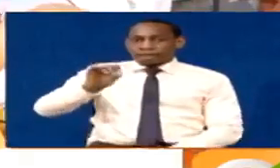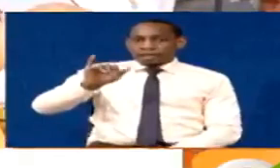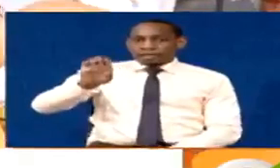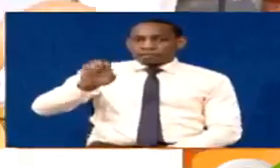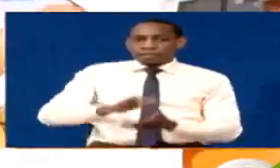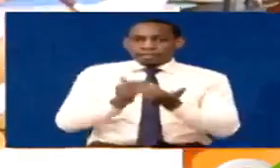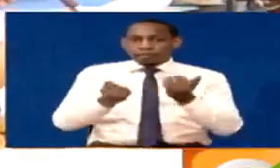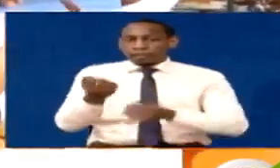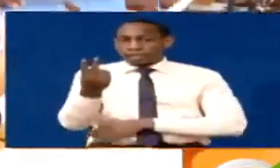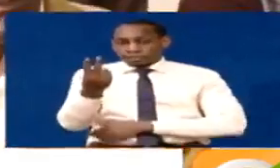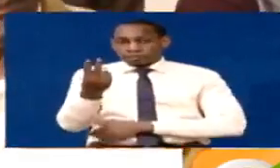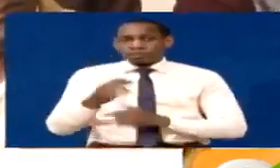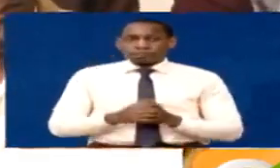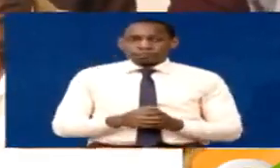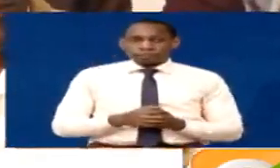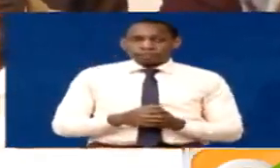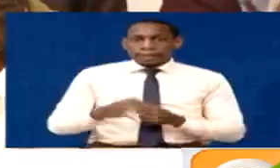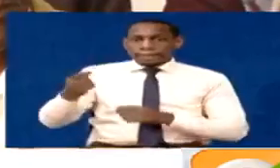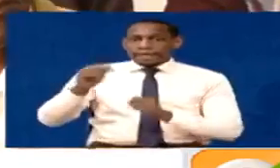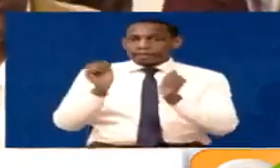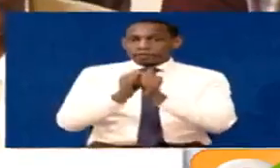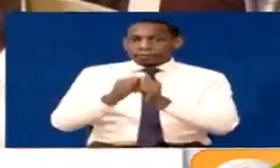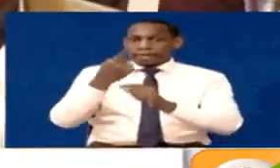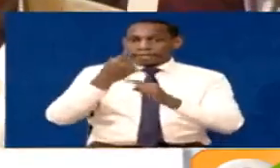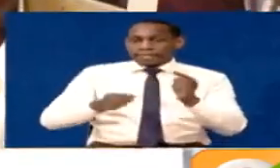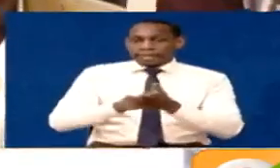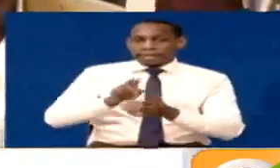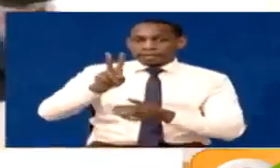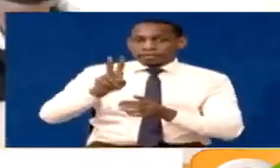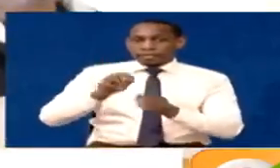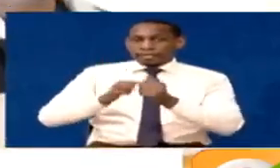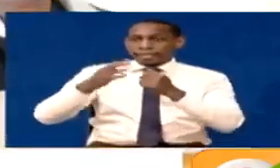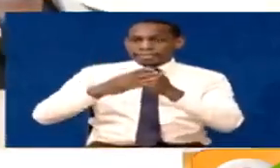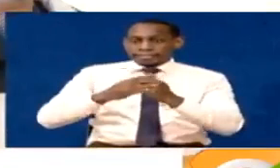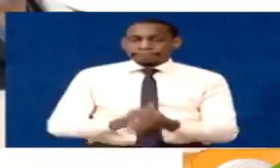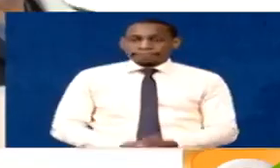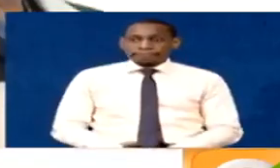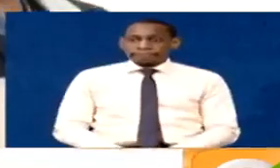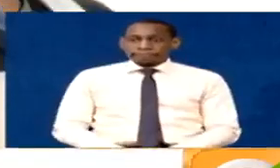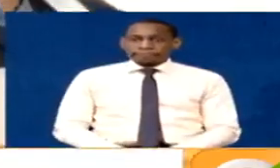wanawe Shanice Maua na Prince Michael mwezi Oktoba mwaka 2019.